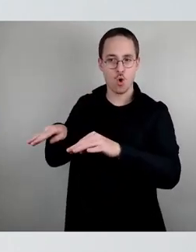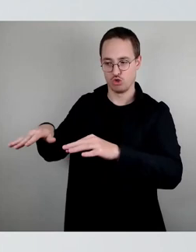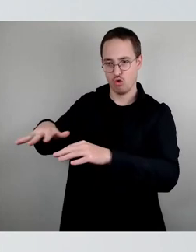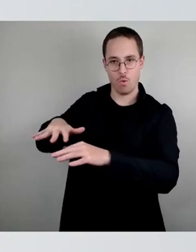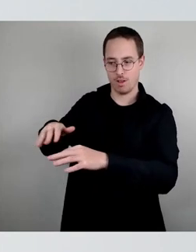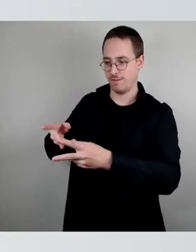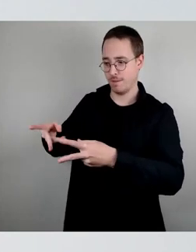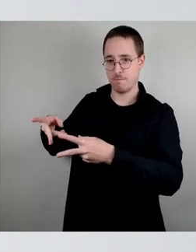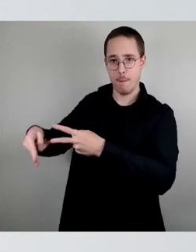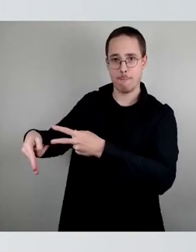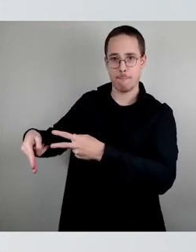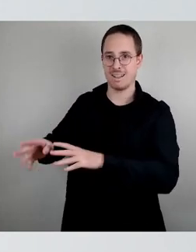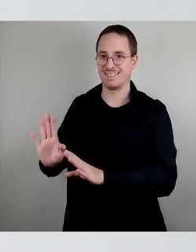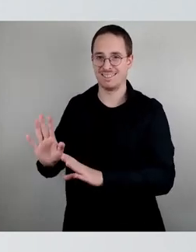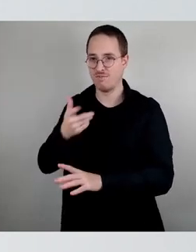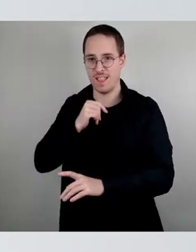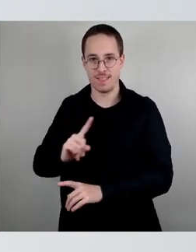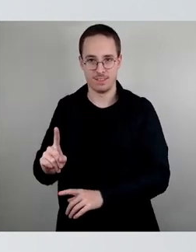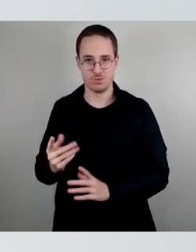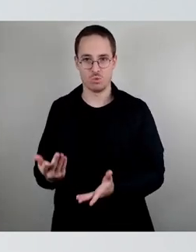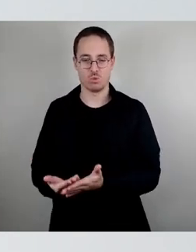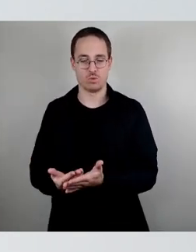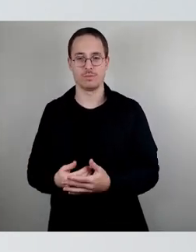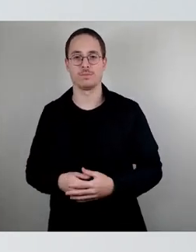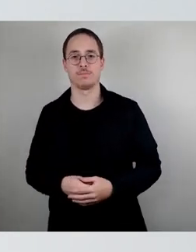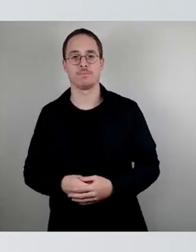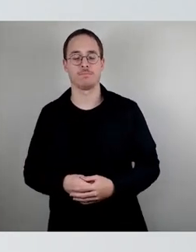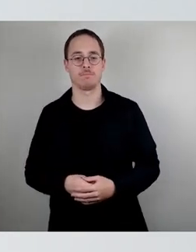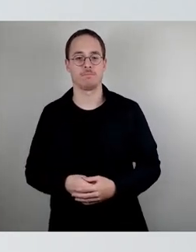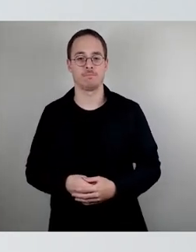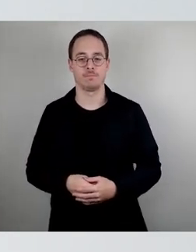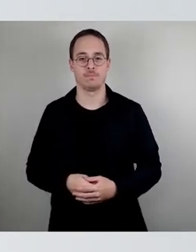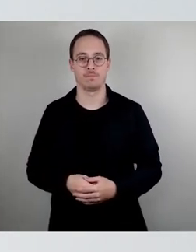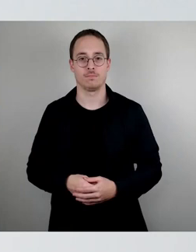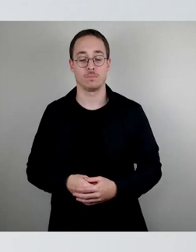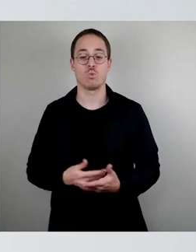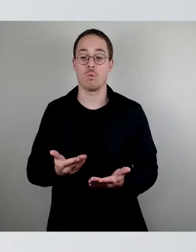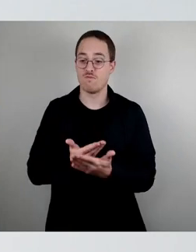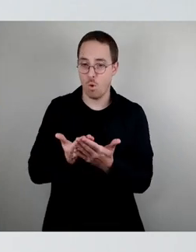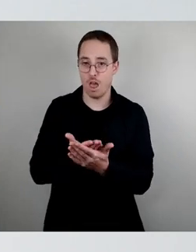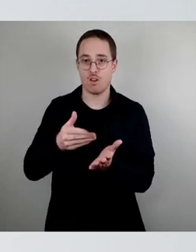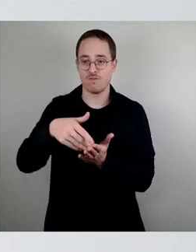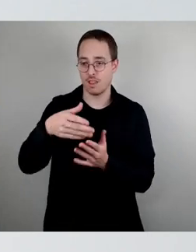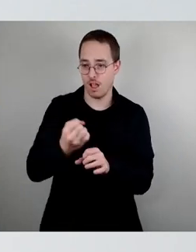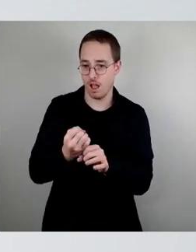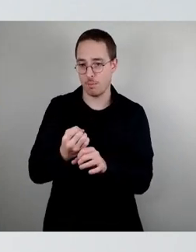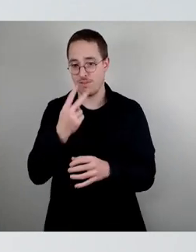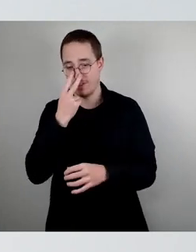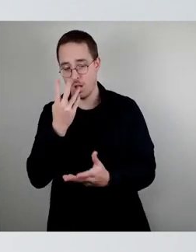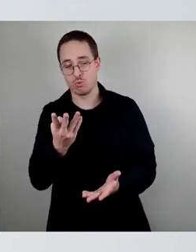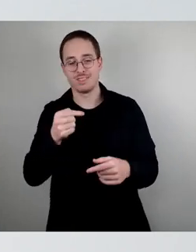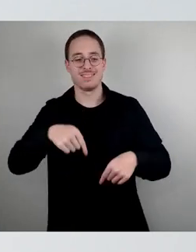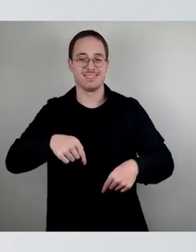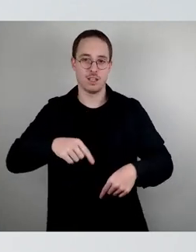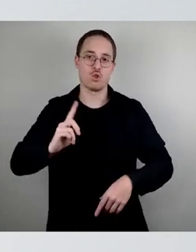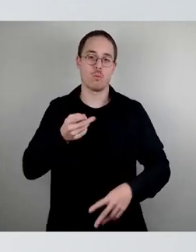auch Thema der Entwurfsplanung sein. Deshalb wird die Vorlage oder die Weiterarbeit an der Verkehrsplanung dann auch nochmal hier im